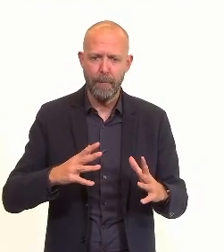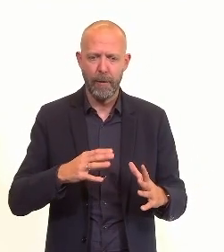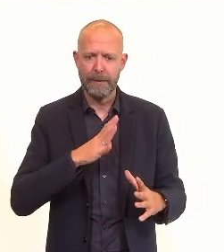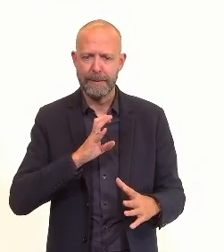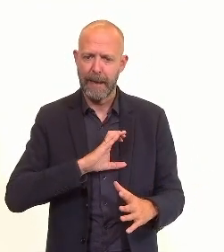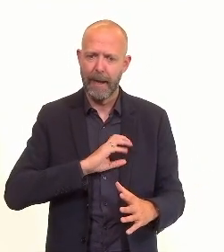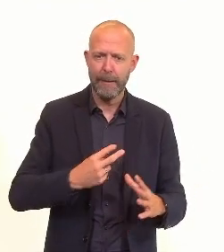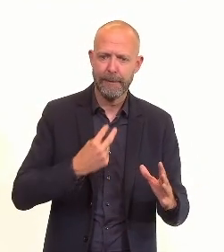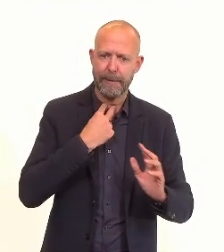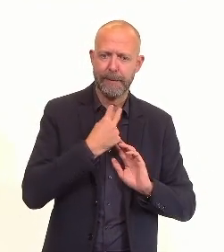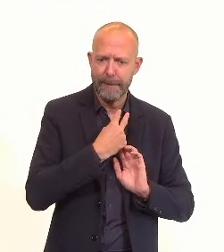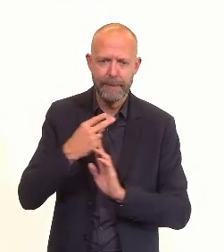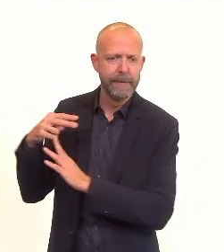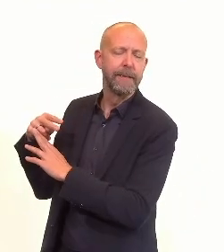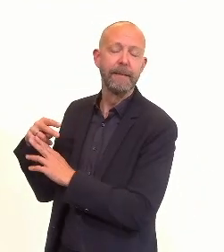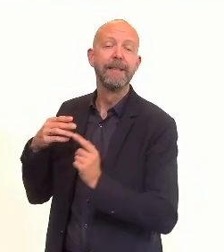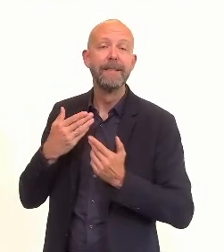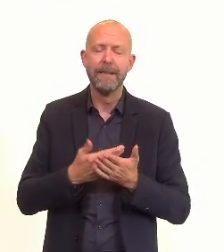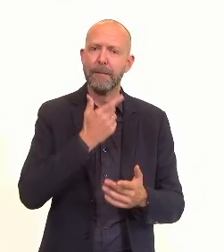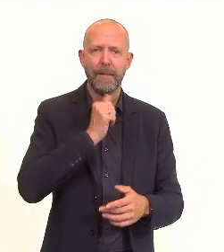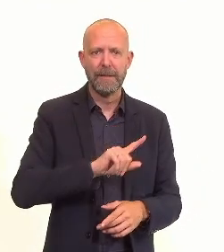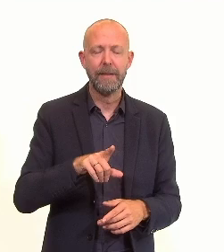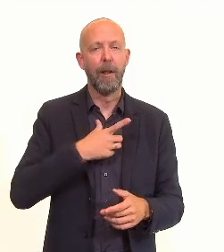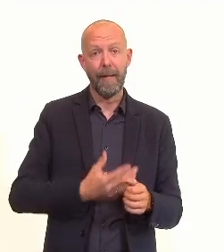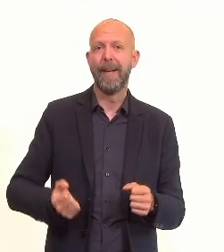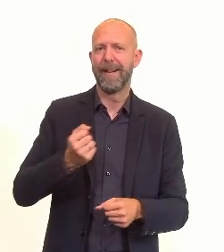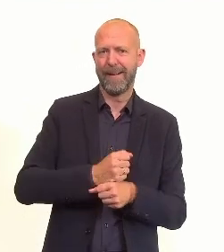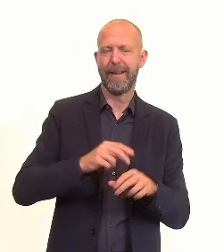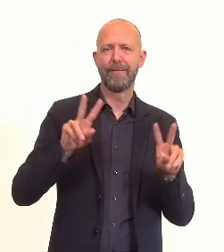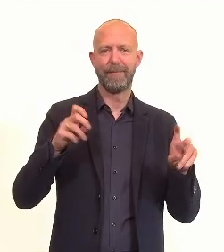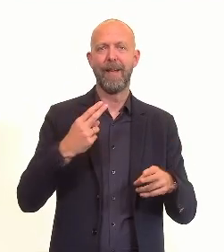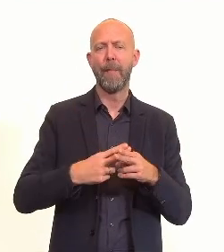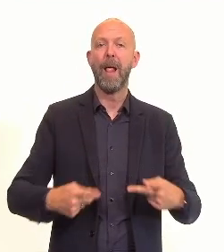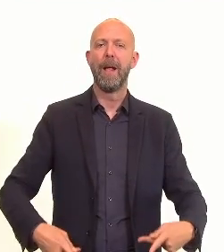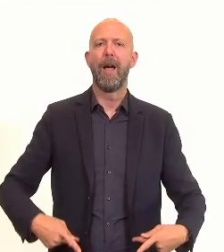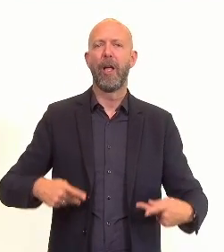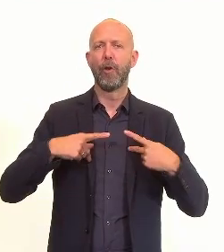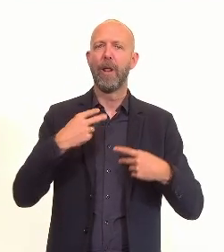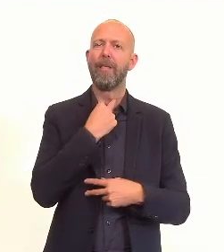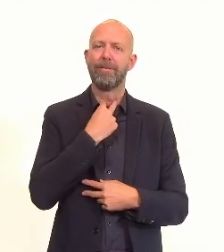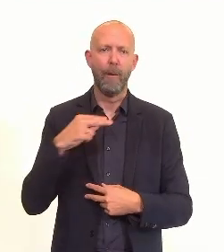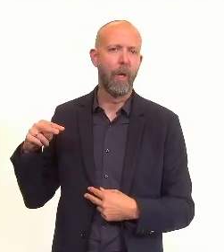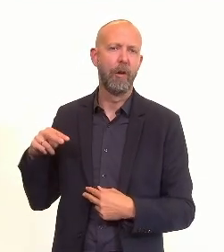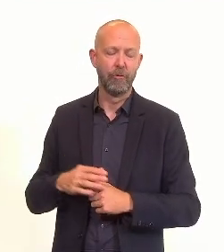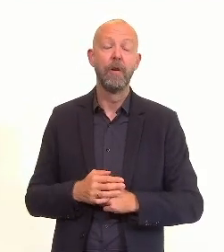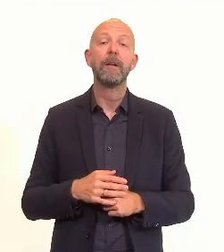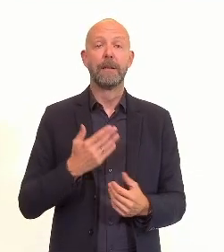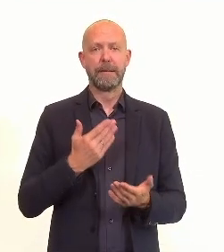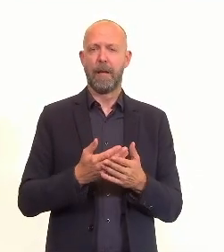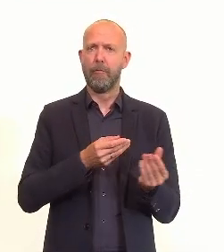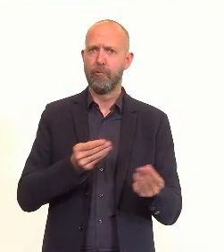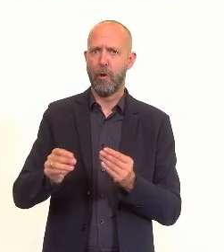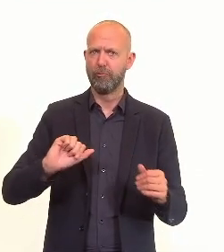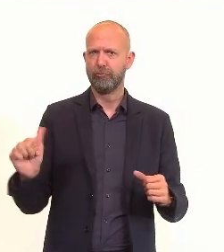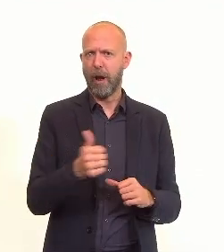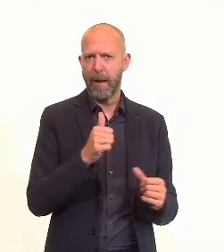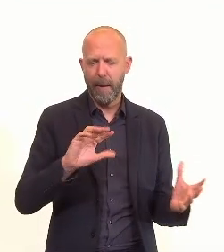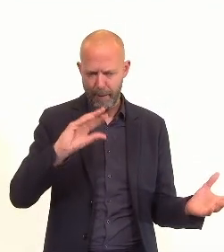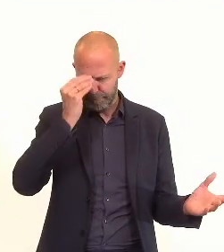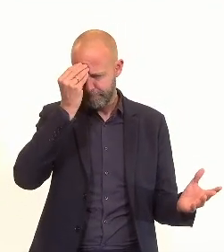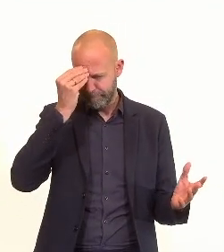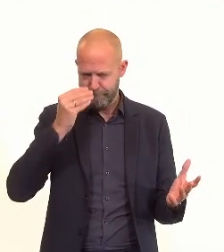différent et ça se voit vraiment sur notre quotidien. Donc il y a une expérimentation qui va être sur le long terme, donc ça c'est